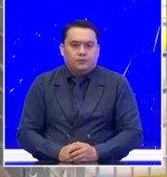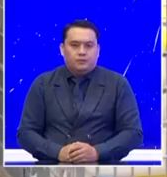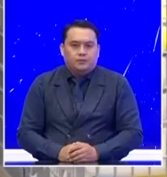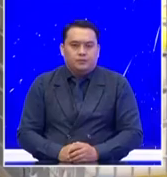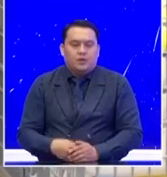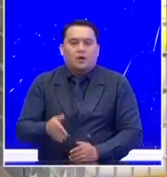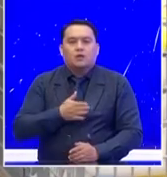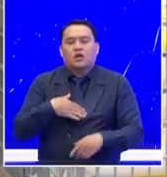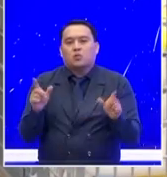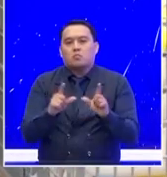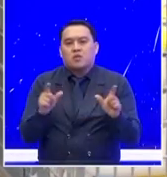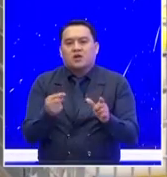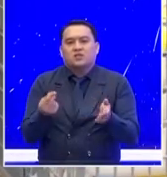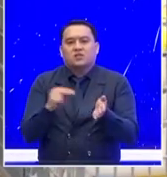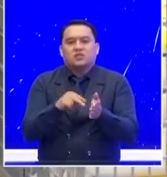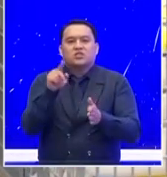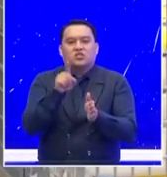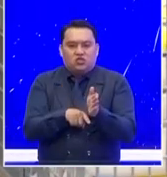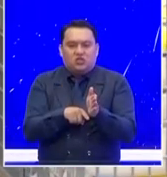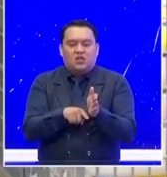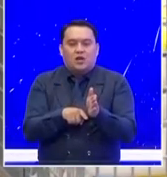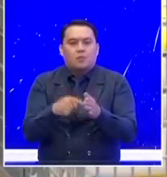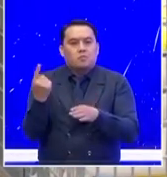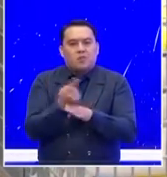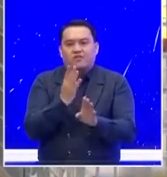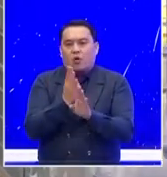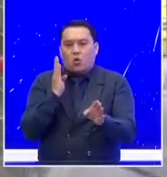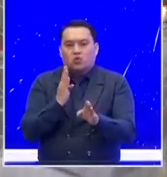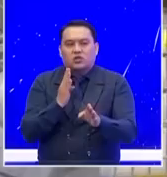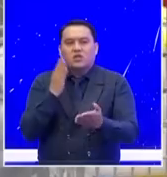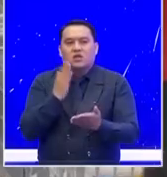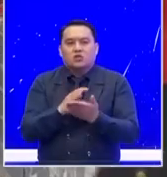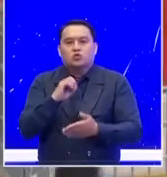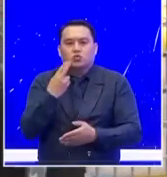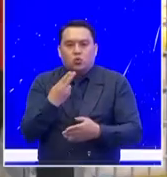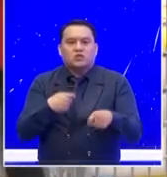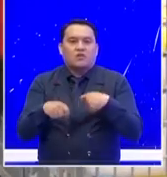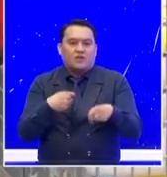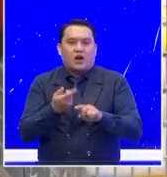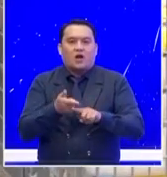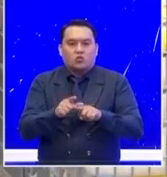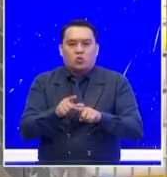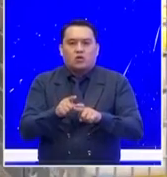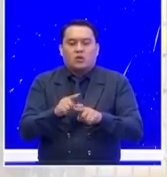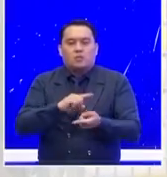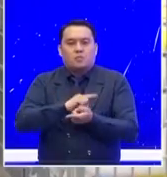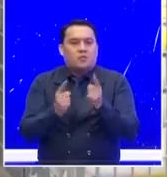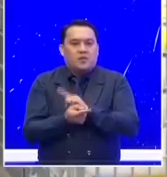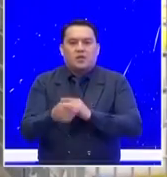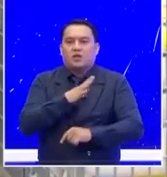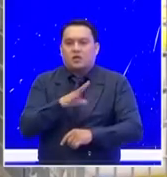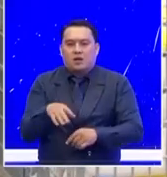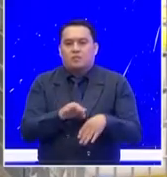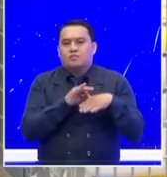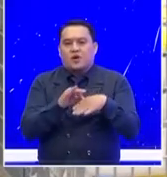В нашем магазине самые низкие цены. Это в первую очередь. Также присутствует социальный товар, на который цена не меняется.